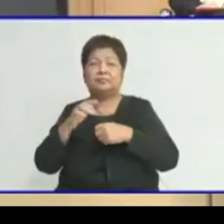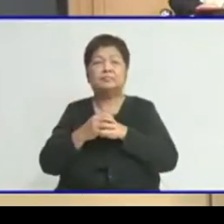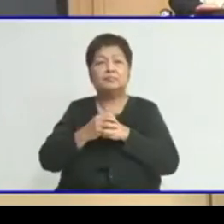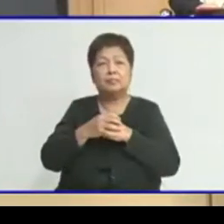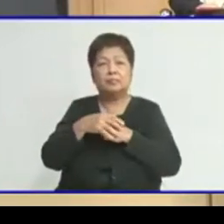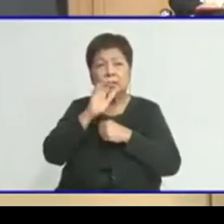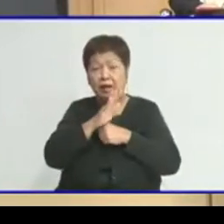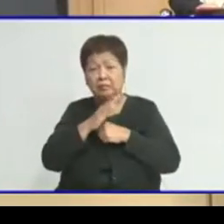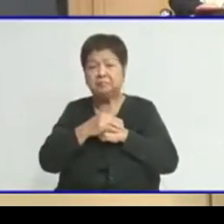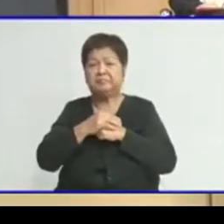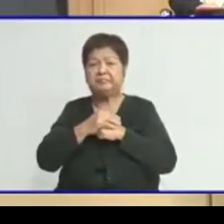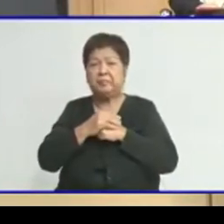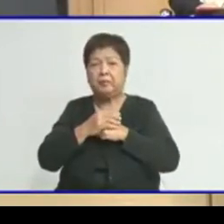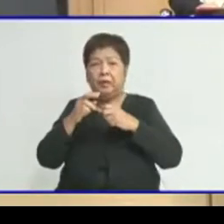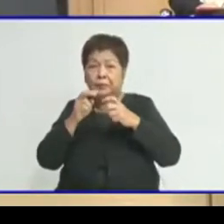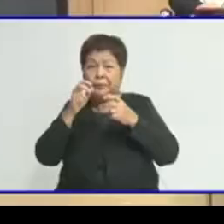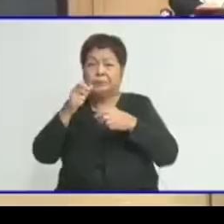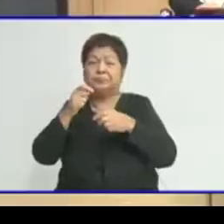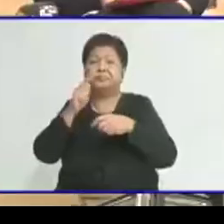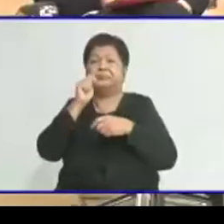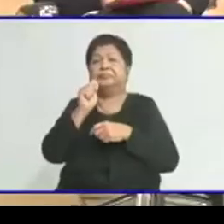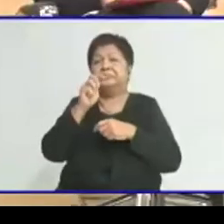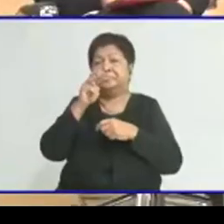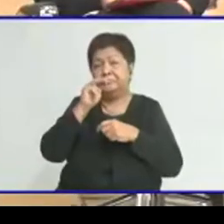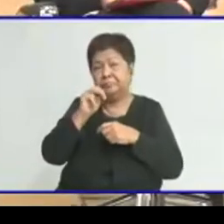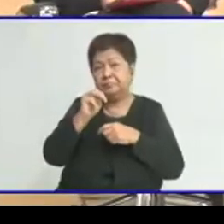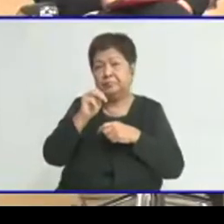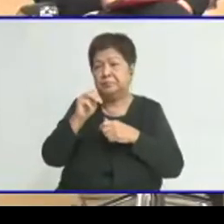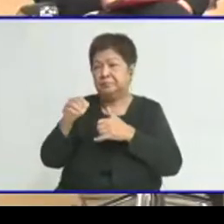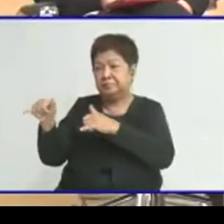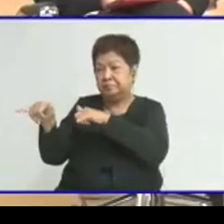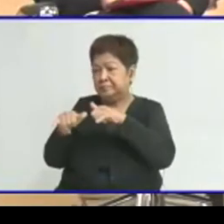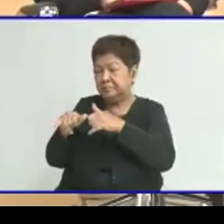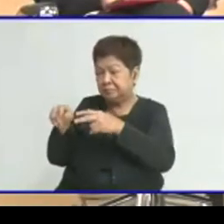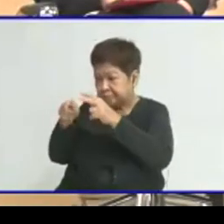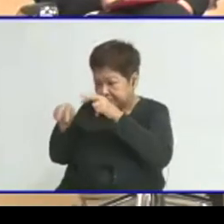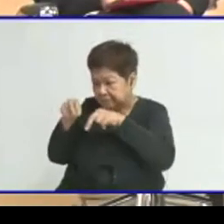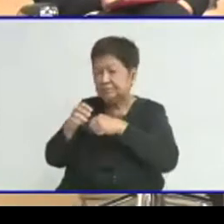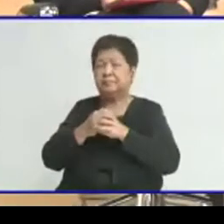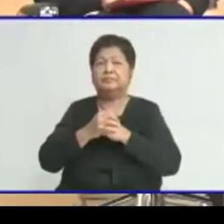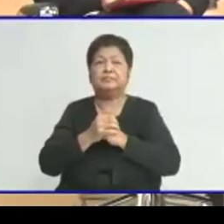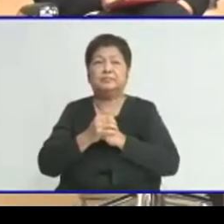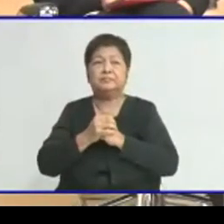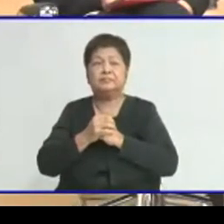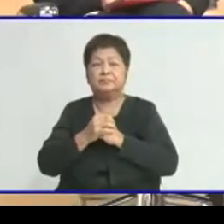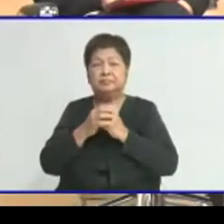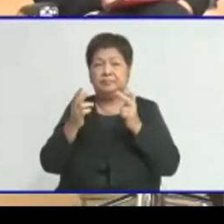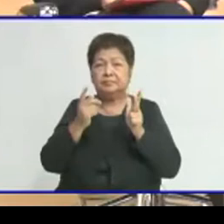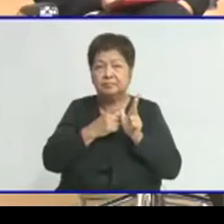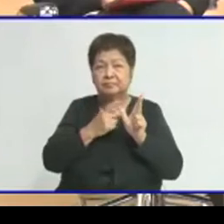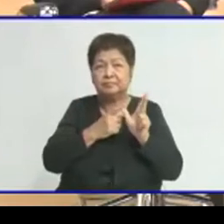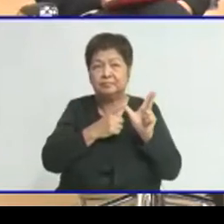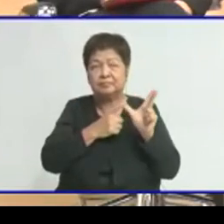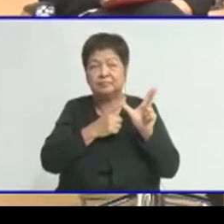องบังคับการสืบสวนสอบสวนสำนักงานตรวจคนเข้าเมืองค่ะ Inspector for Immigration ท่านที่3นะคะ